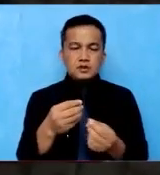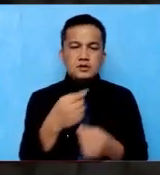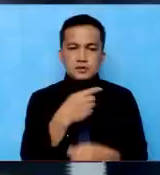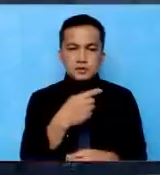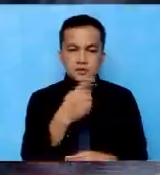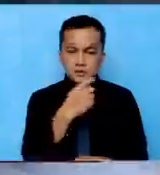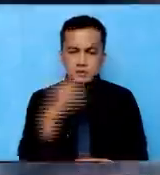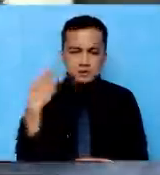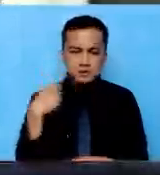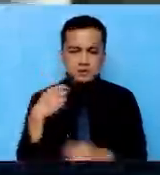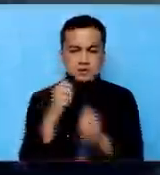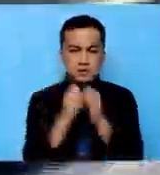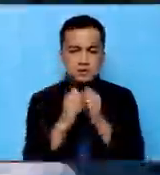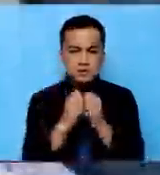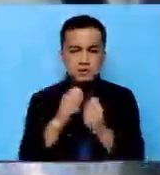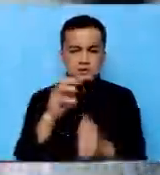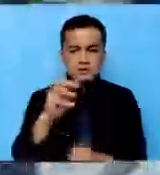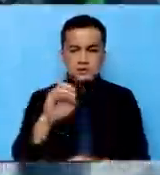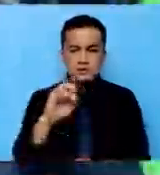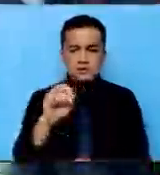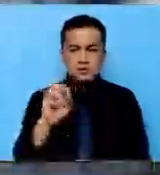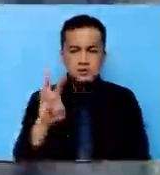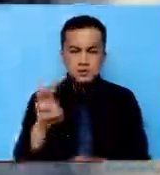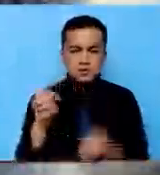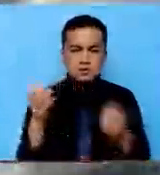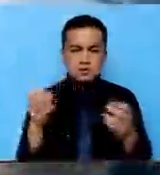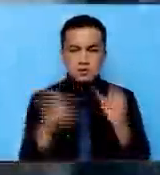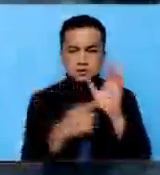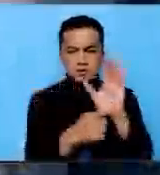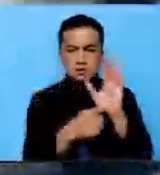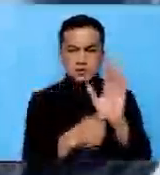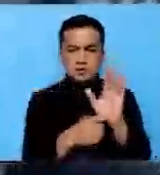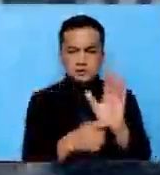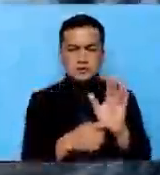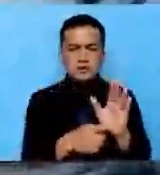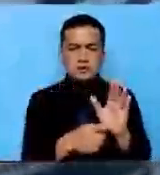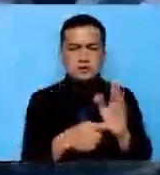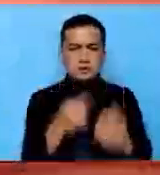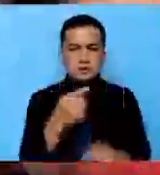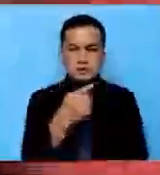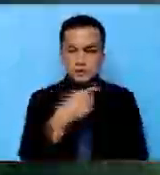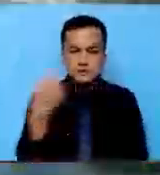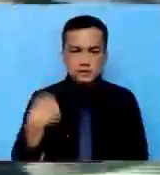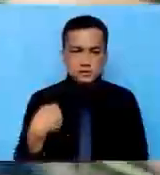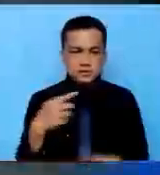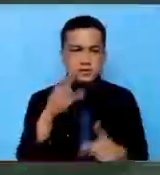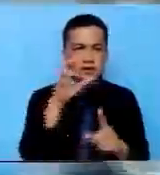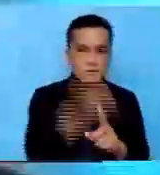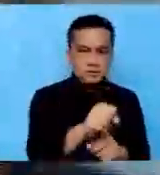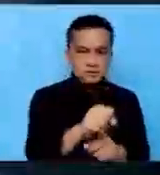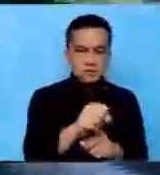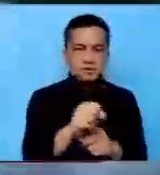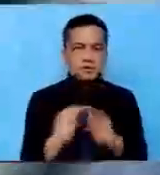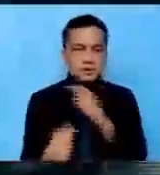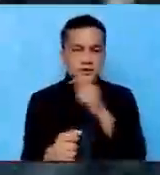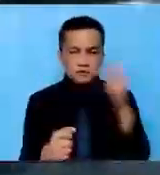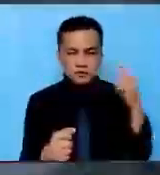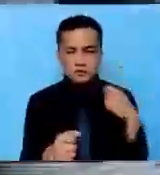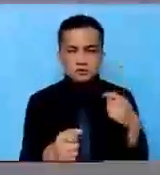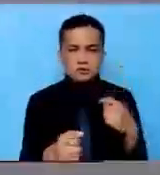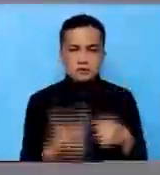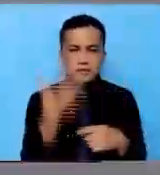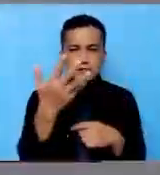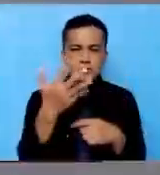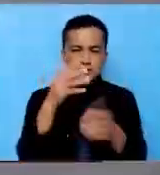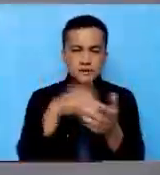Moscow. Kali-kaliwa rin ang protesta sa Russia sa pag-atake nito sa Ukraine. Mahigit 5,000 na ang ikinulong.